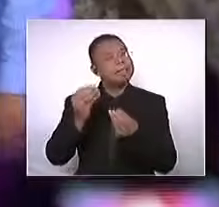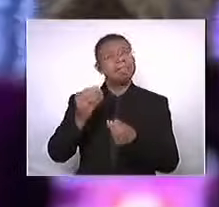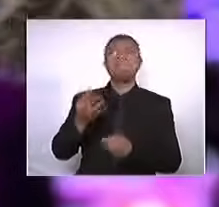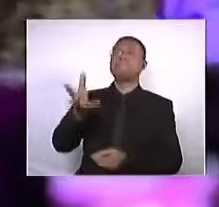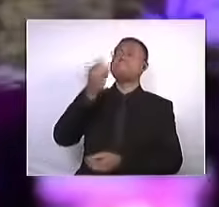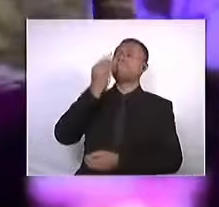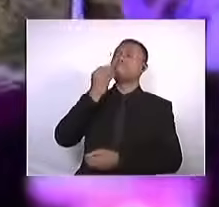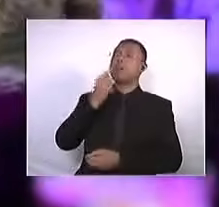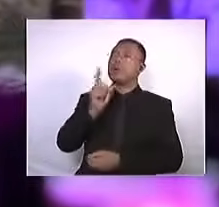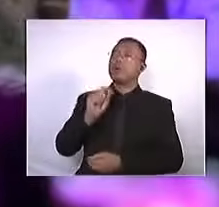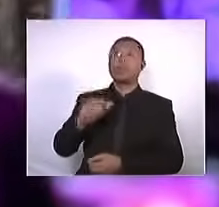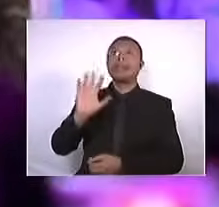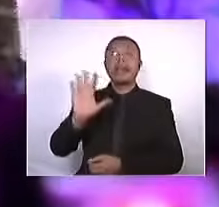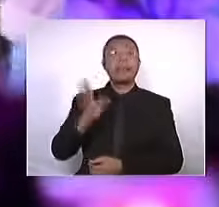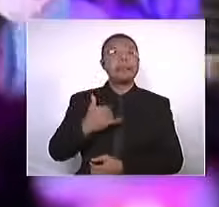mengabarkan